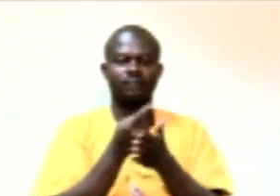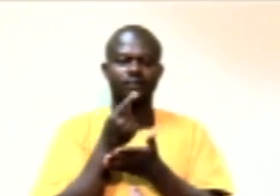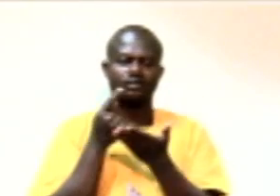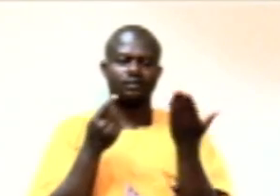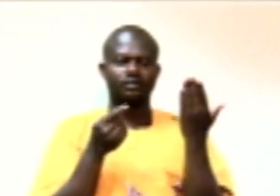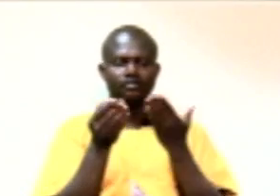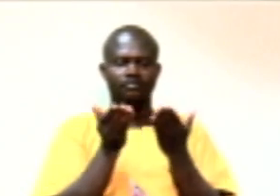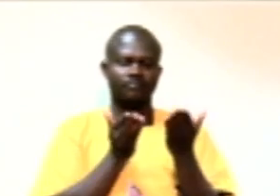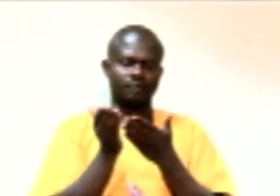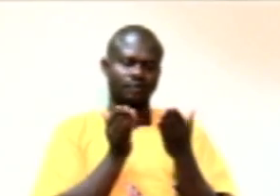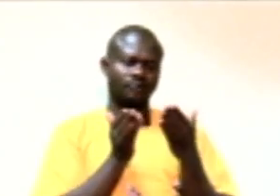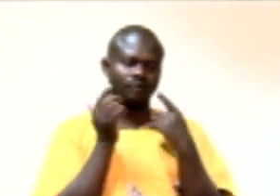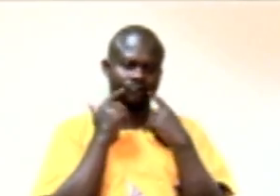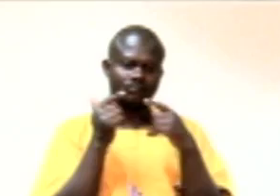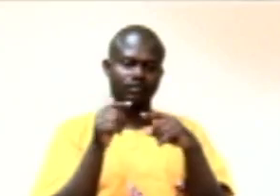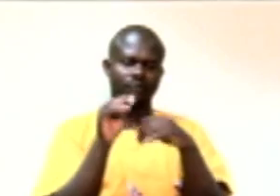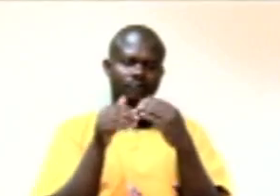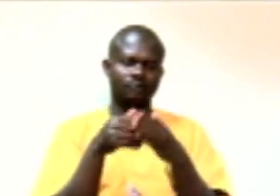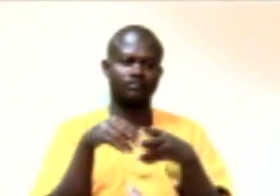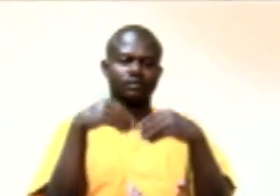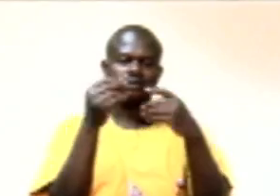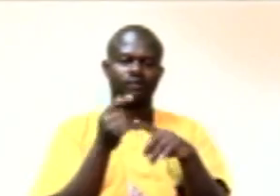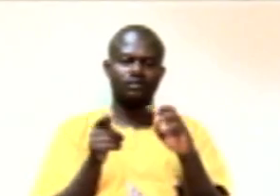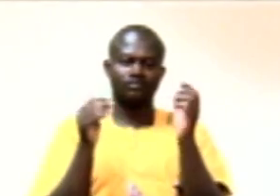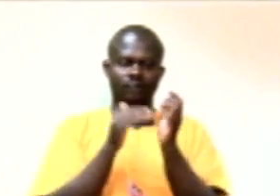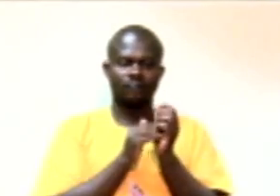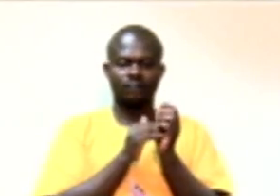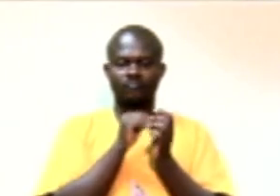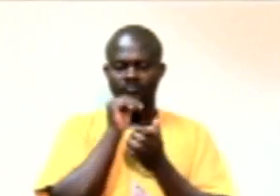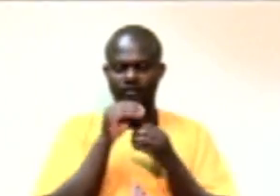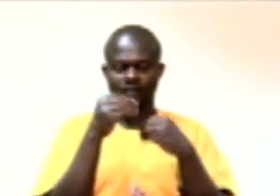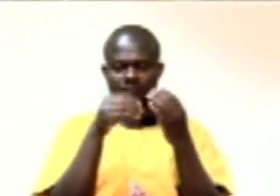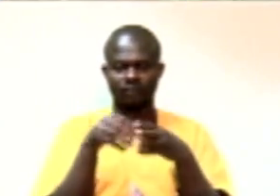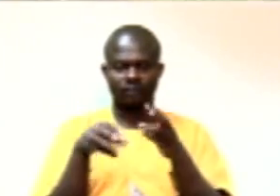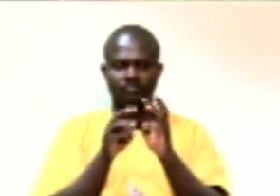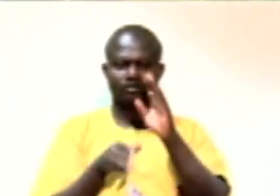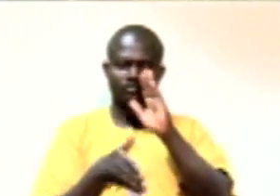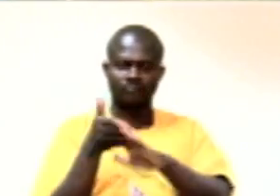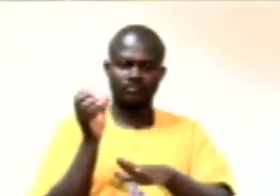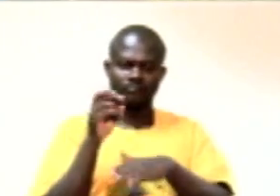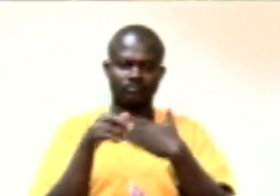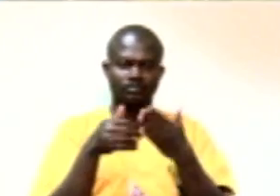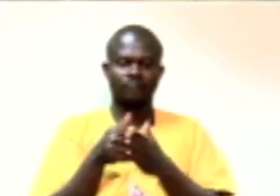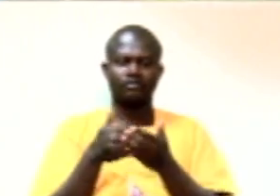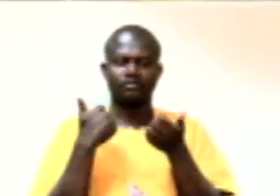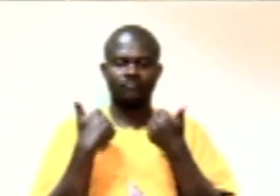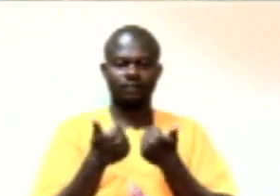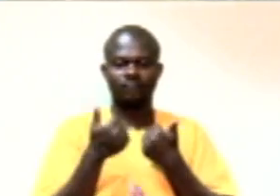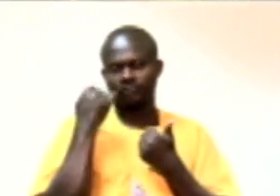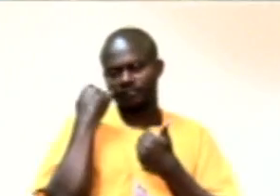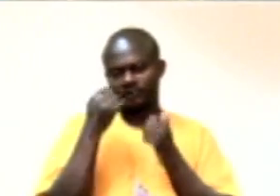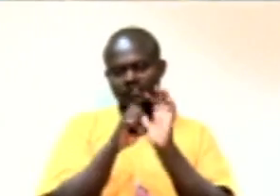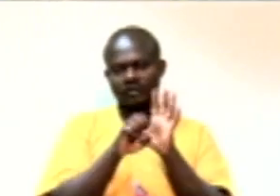za serivisi navugaga zitangwa ariko yenda ntizitangwe mu buryo bwihuse cyangwa bunoze. Nk'urugero iyo